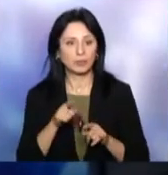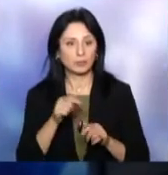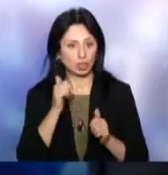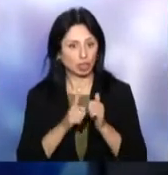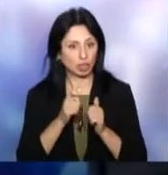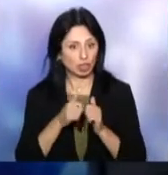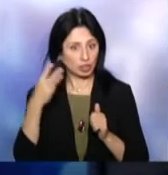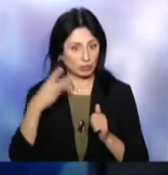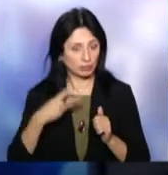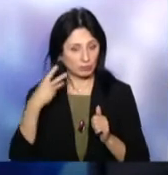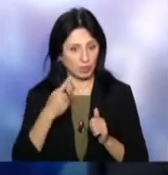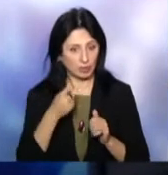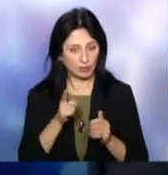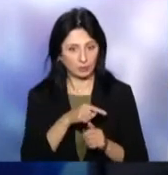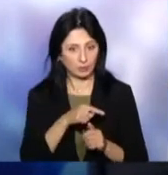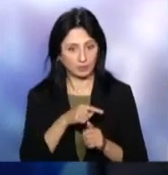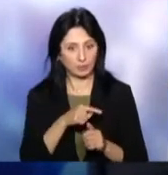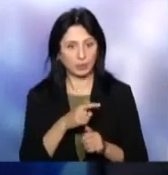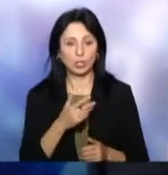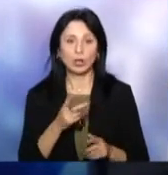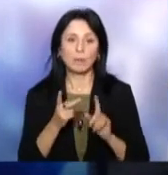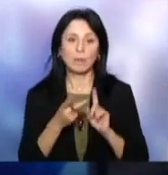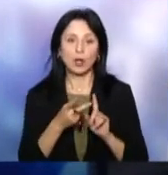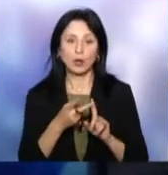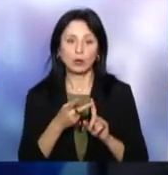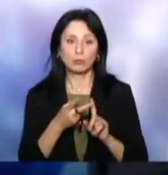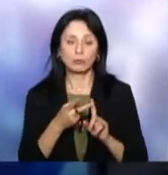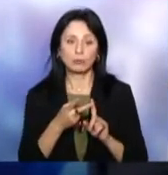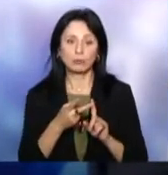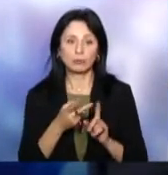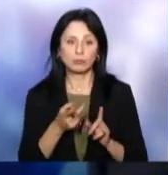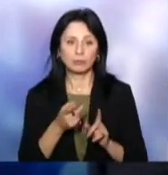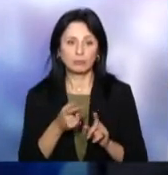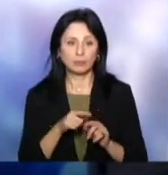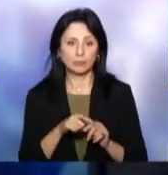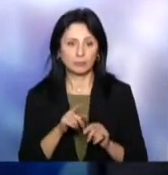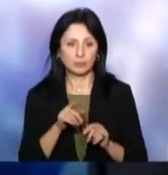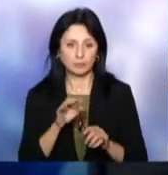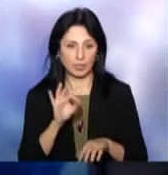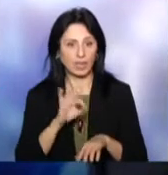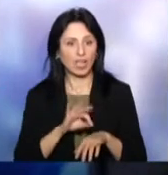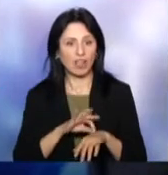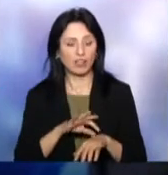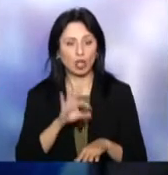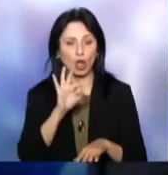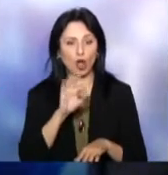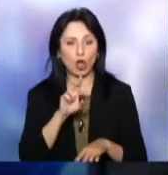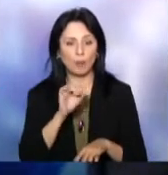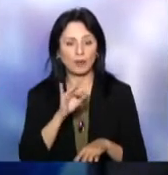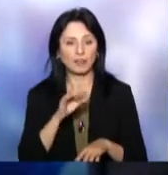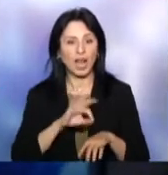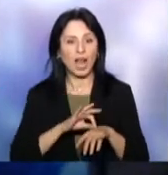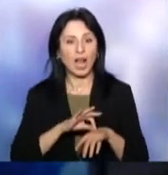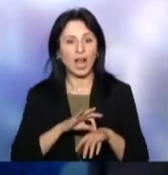ხშირად იროჭება, ერთი ეს. მეორე, თუ ეს არის მოგახსენებათ ადისონ ბირმერის დაავადება, როდესაც კანის ფერი